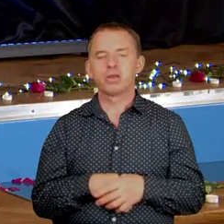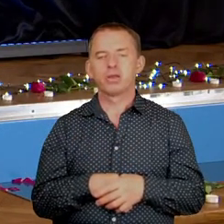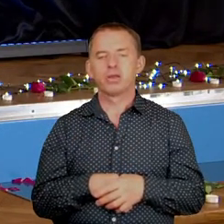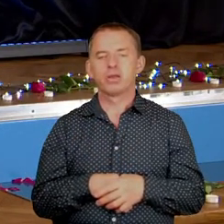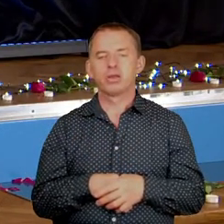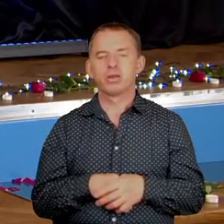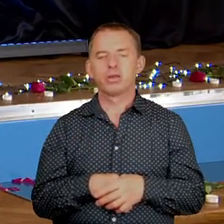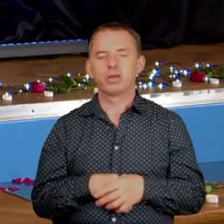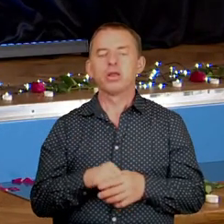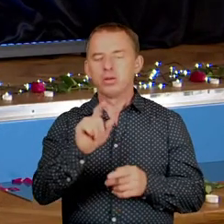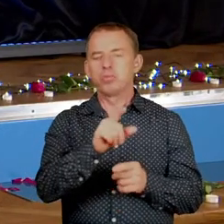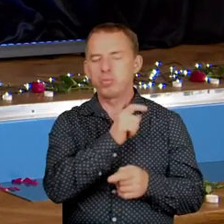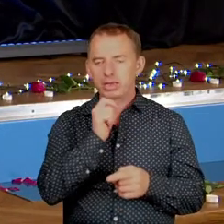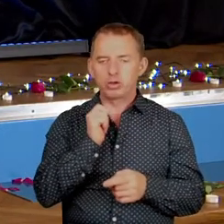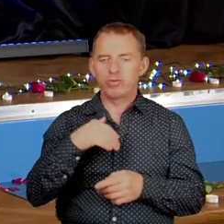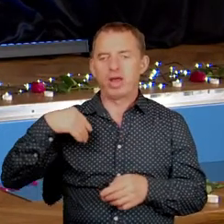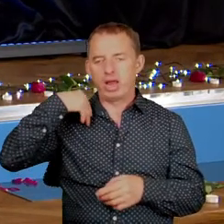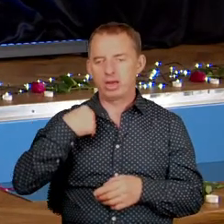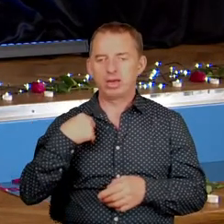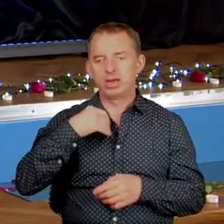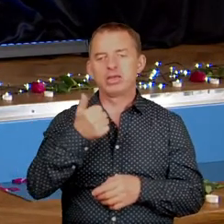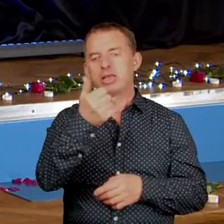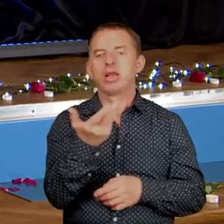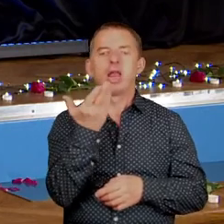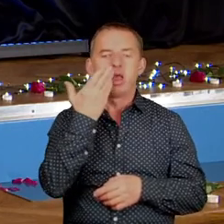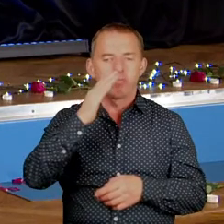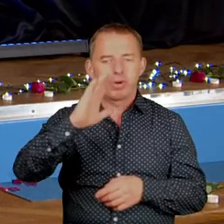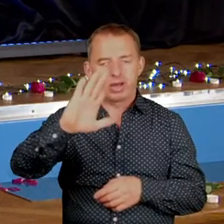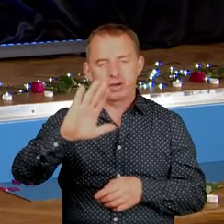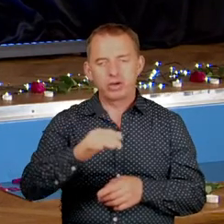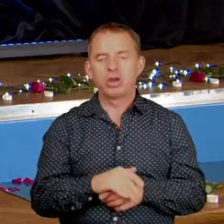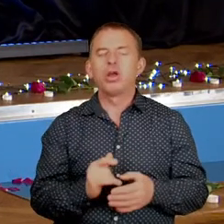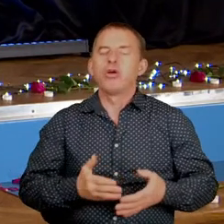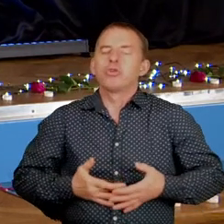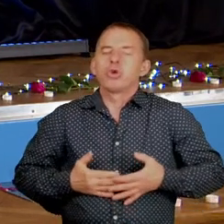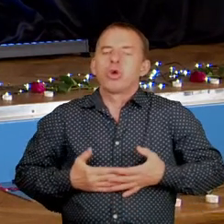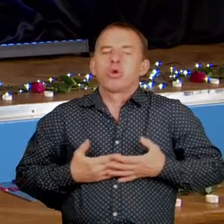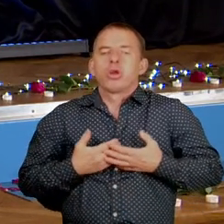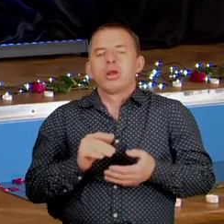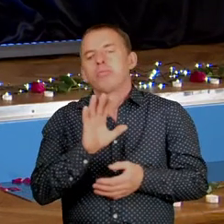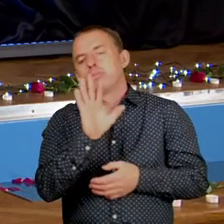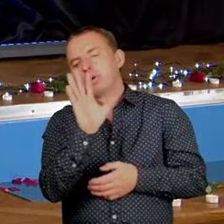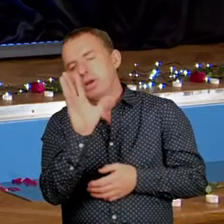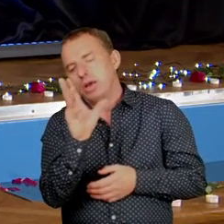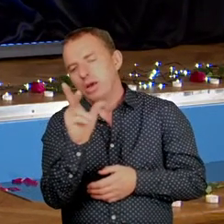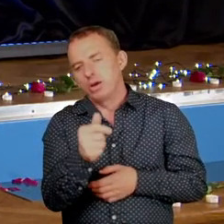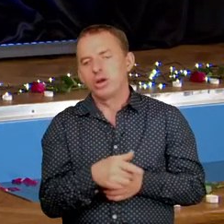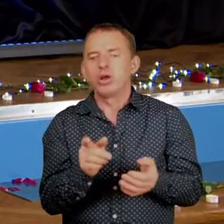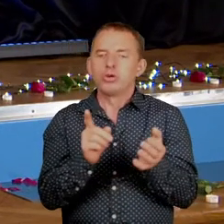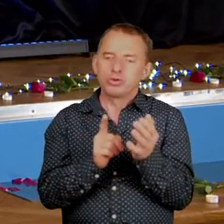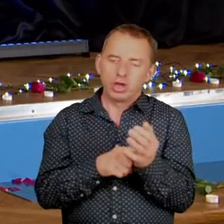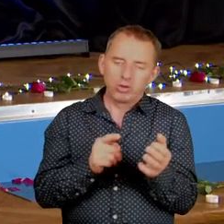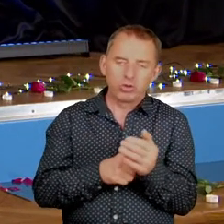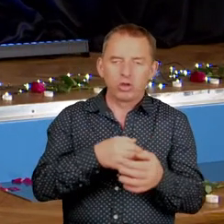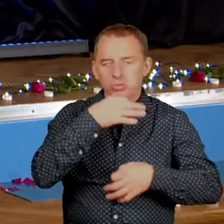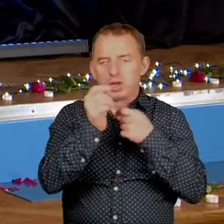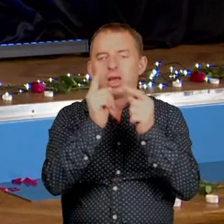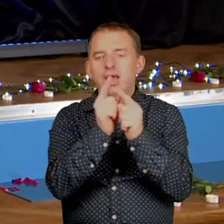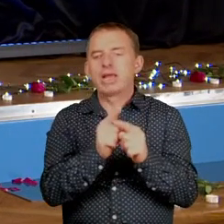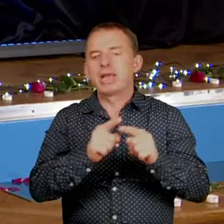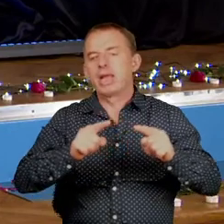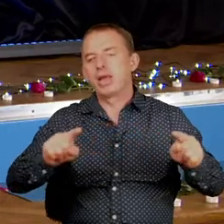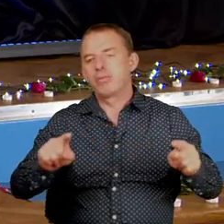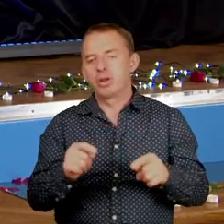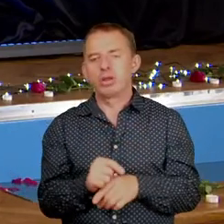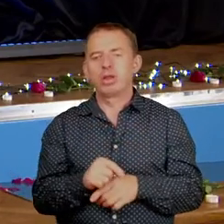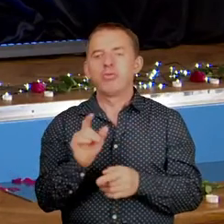pastorów anglikańskich. Jeden z najbardziej wzruszających, pięknych i często śpiewanych hymnów.